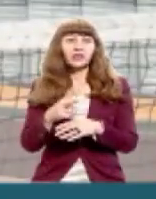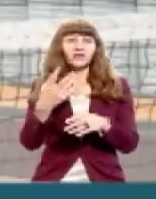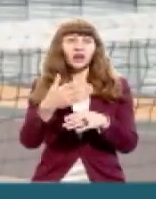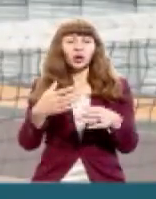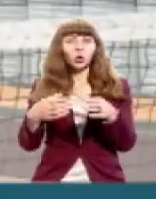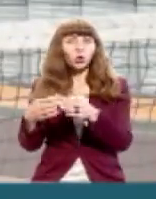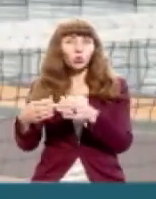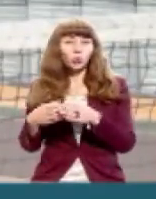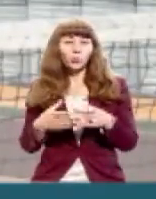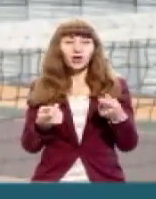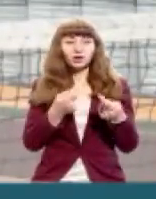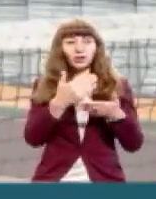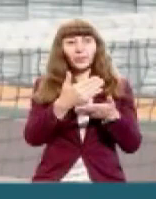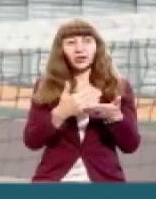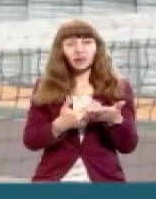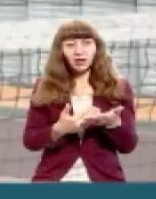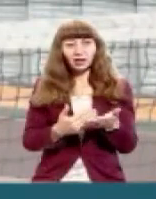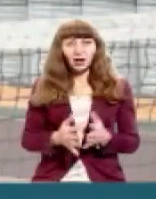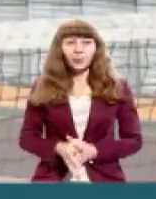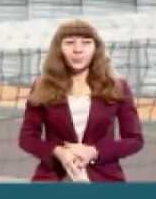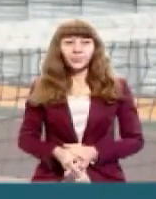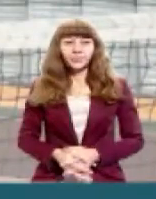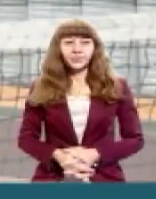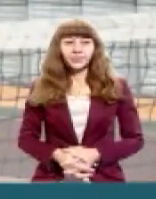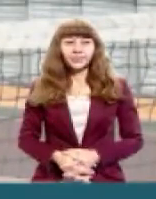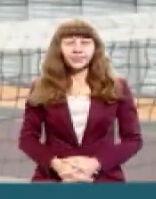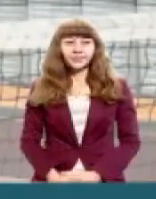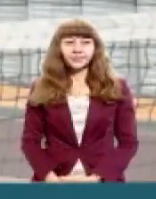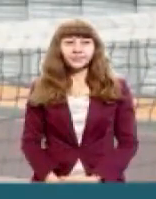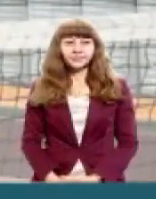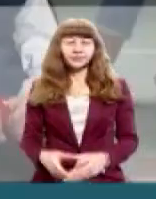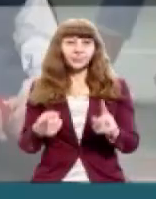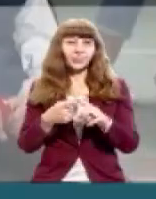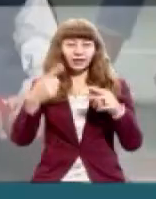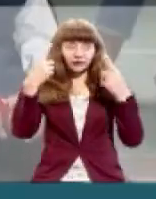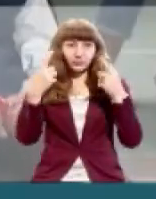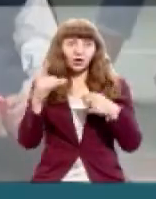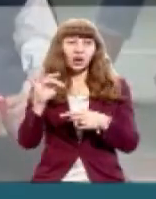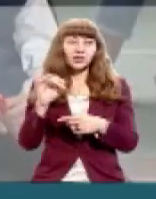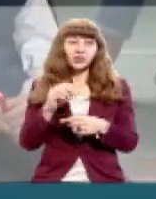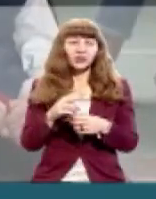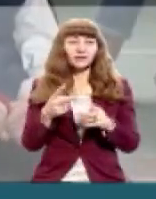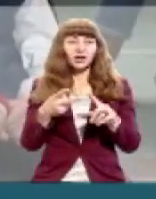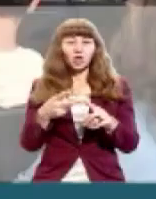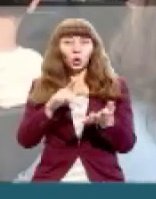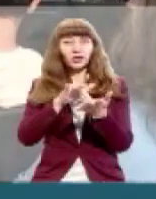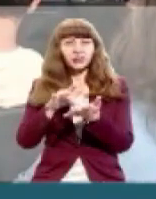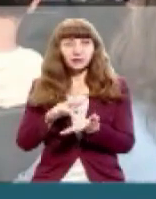кезеңдерден тұратын бағдарлама ұйымдастырылды. Біріншісі шығармашылық арт-жоба, екіншісі кәсіпорын бойынша экскурсия